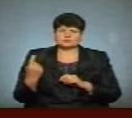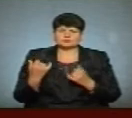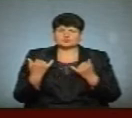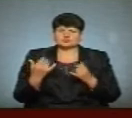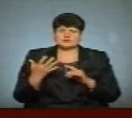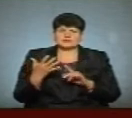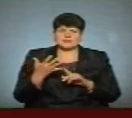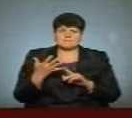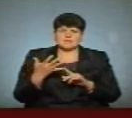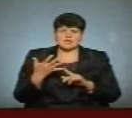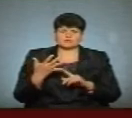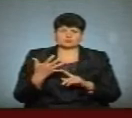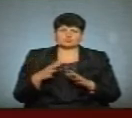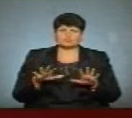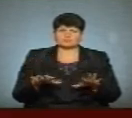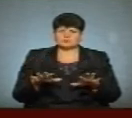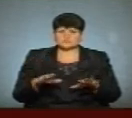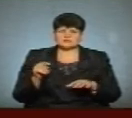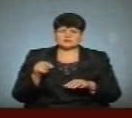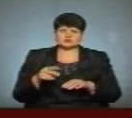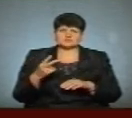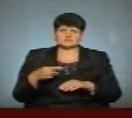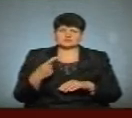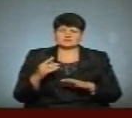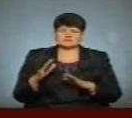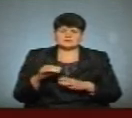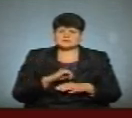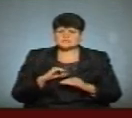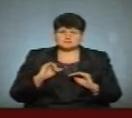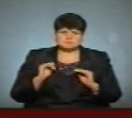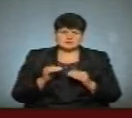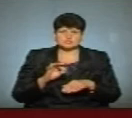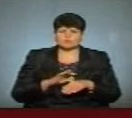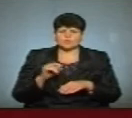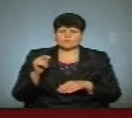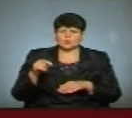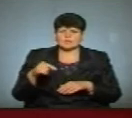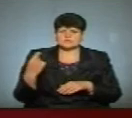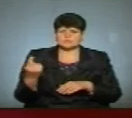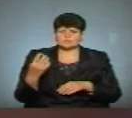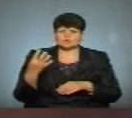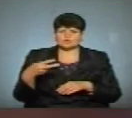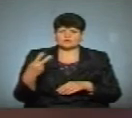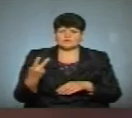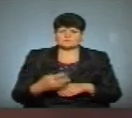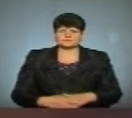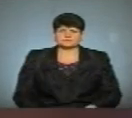на п'ятому місці – 1021 випадок. Найменше хворих у Луганській області – 42.